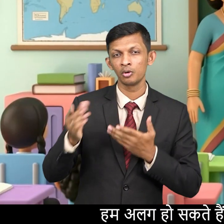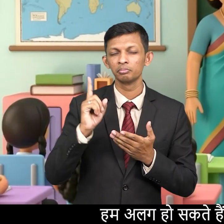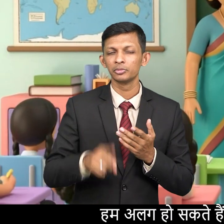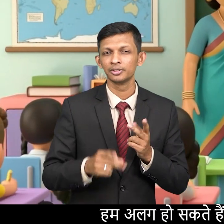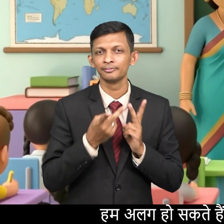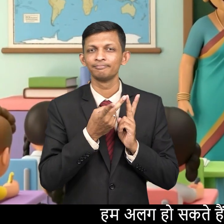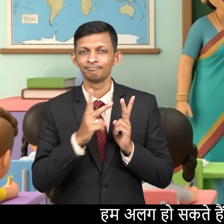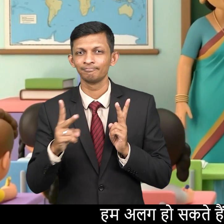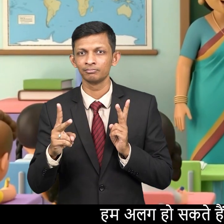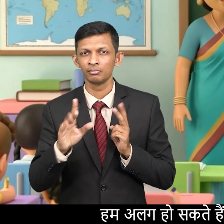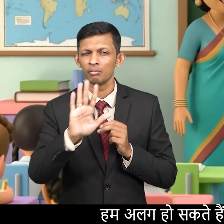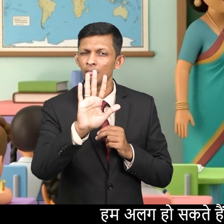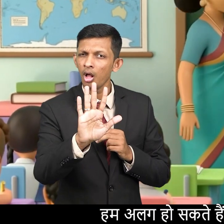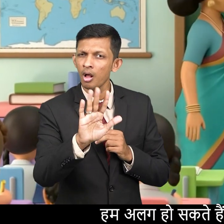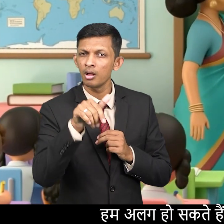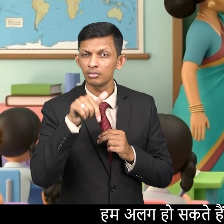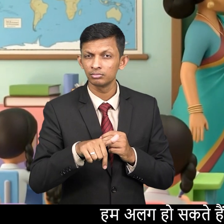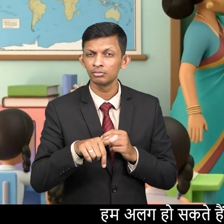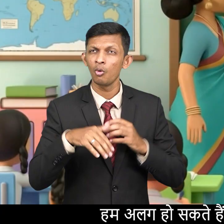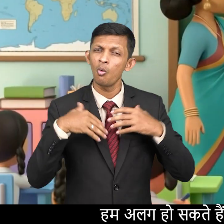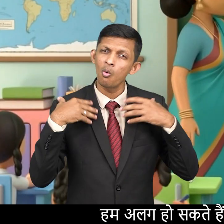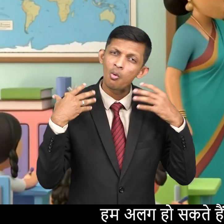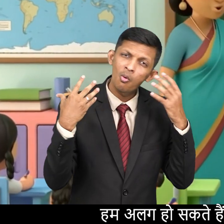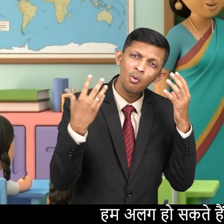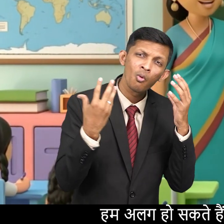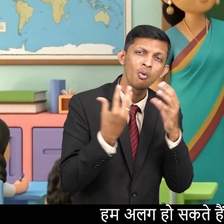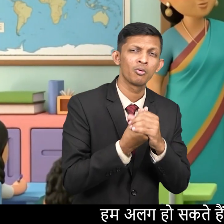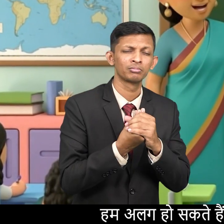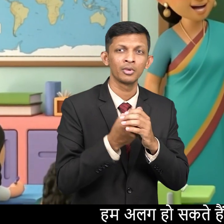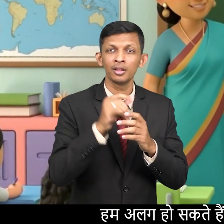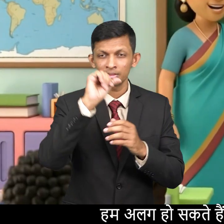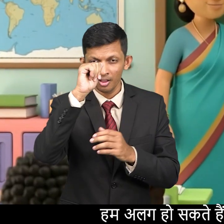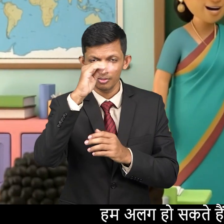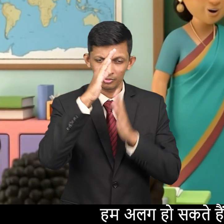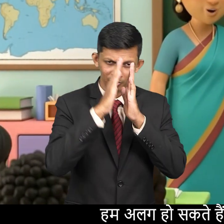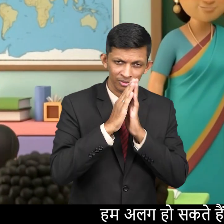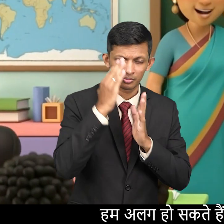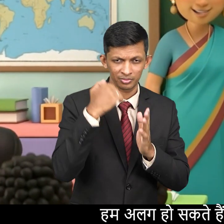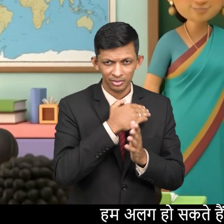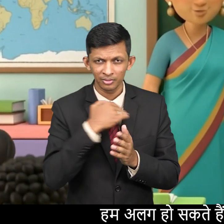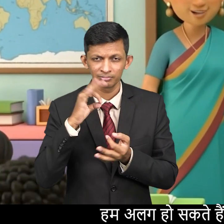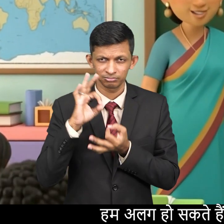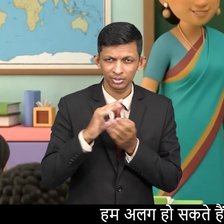का देश है। हम अलग अलग हो सकते हैं, लेकिन हम एक परिवार की तरह साथ रहते हैं।